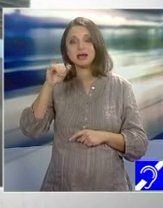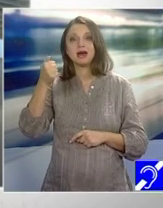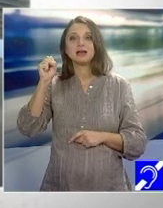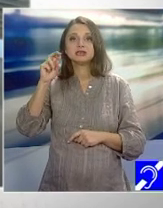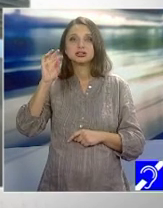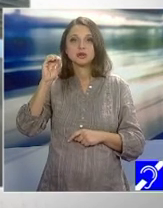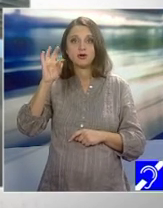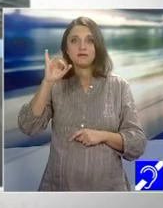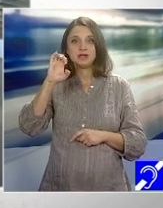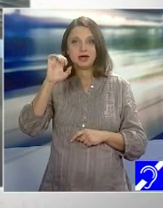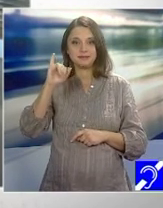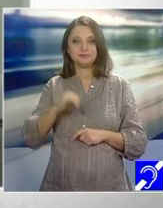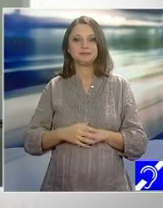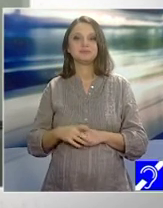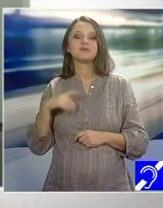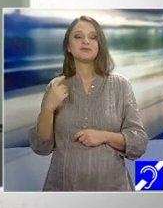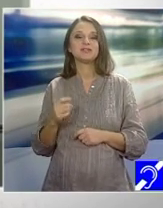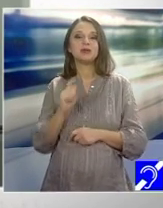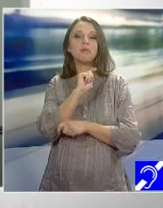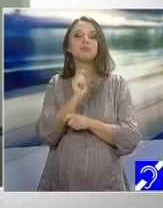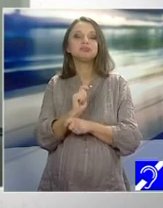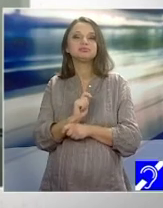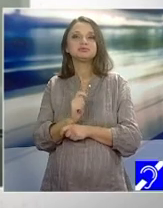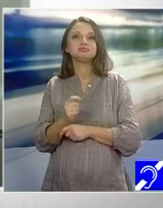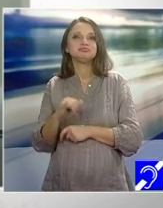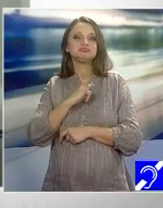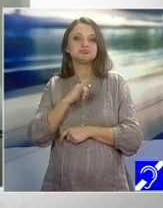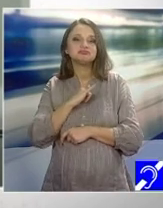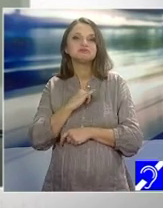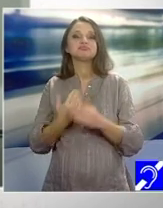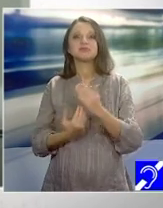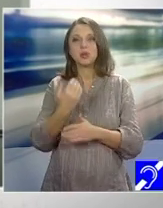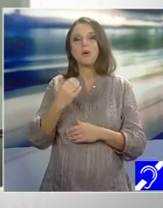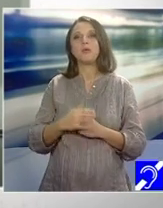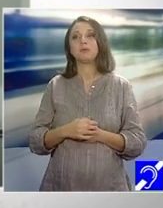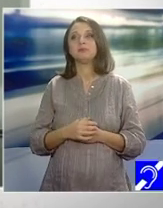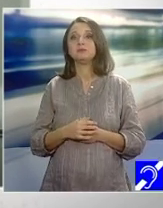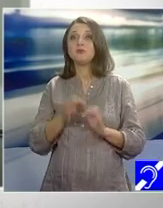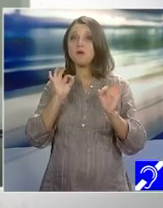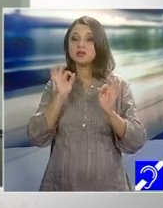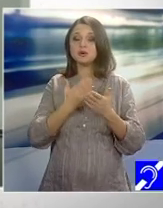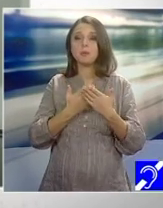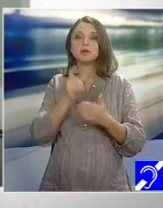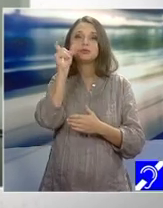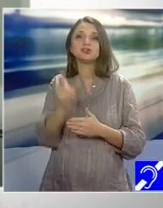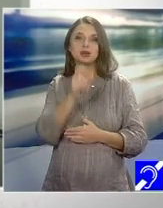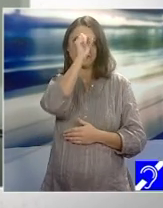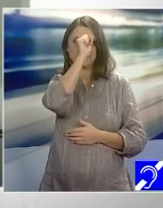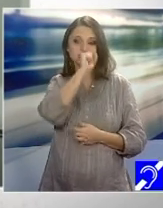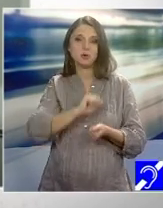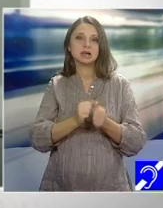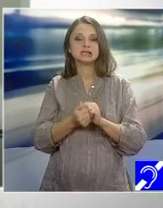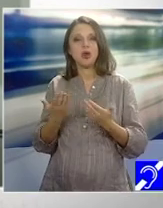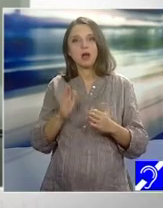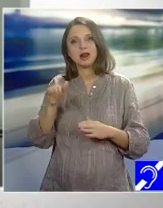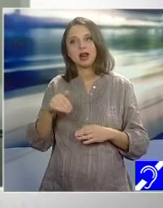găsit! Un proiect inedit, un proiect interesant și mai ales un proiect de foarte bun augur și de folos pentru persoanele nevăzătoare sau cu